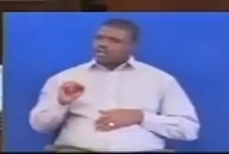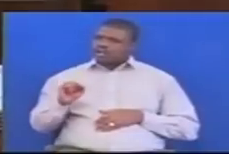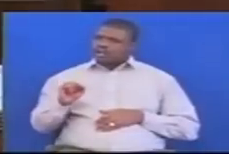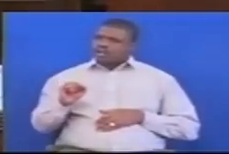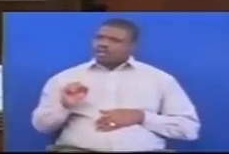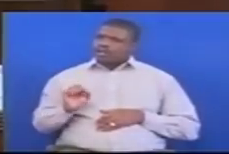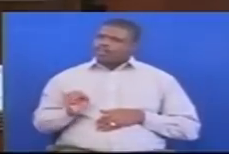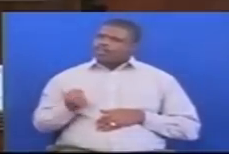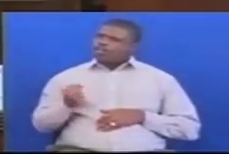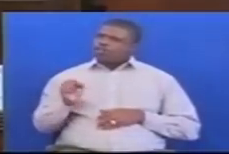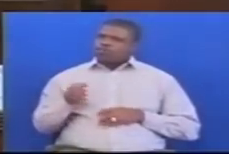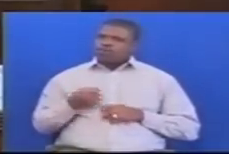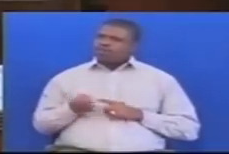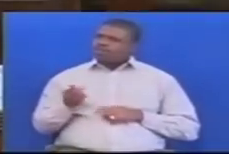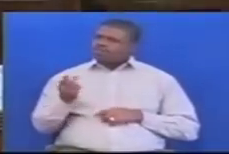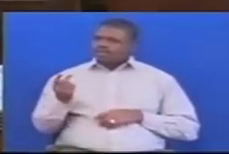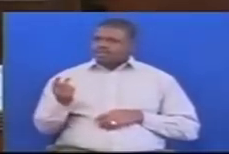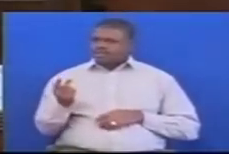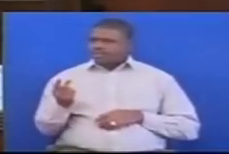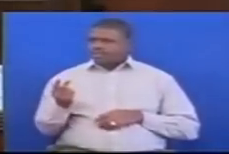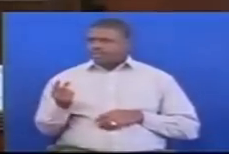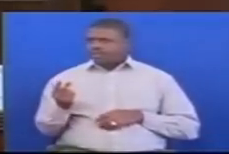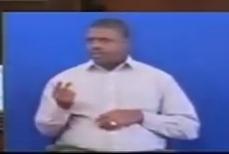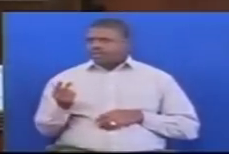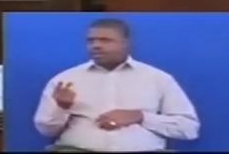milioni 200?